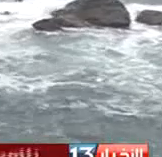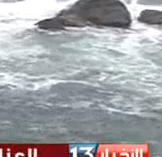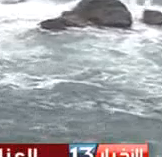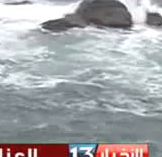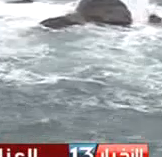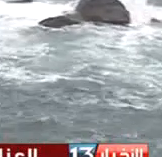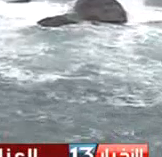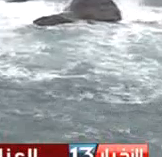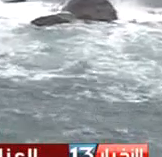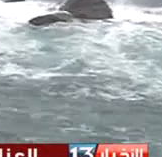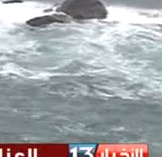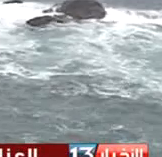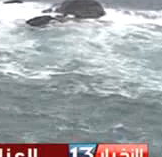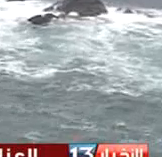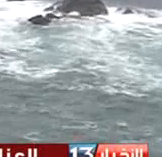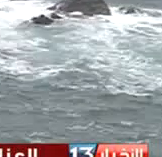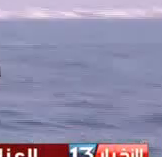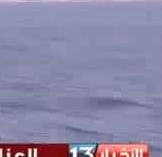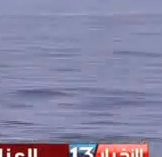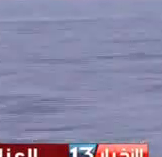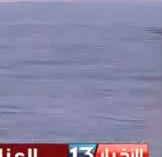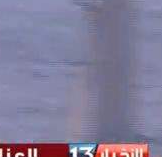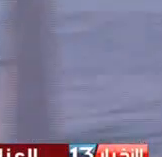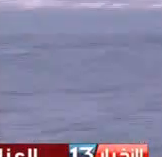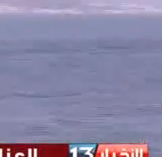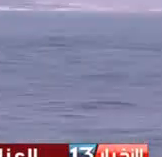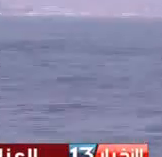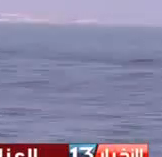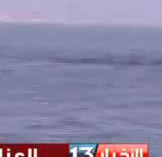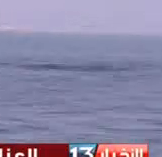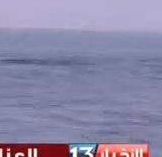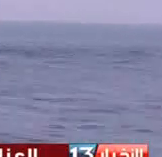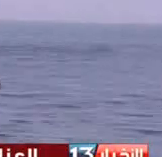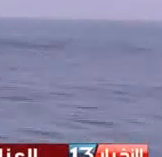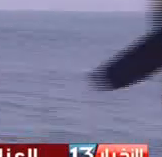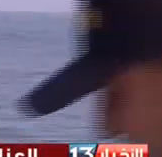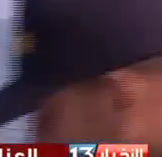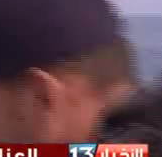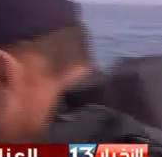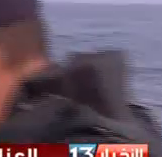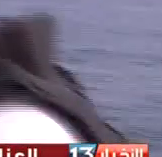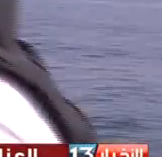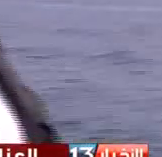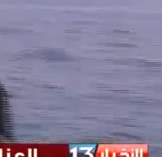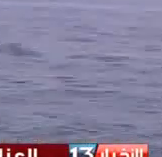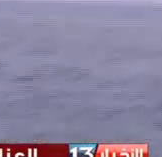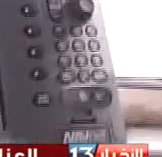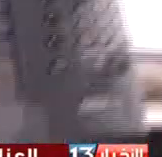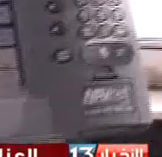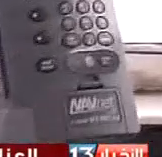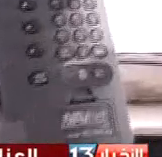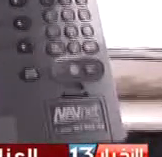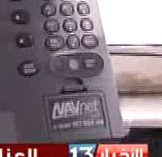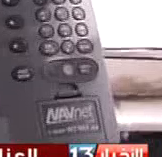عزله تتبع المتورطين في غرق القارب الذي اصطدم غفيره عسكريه